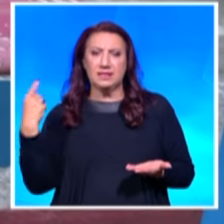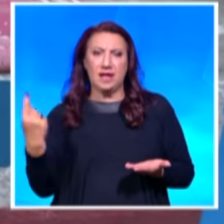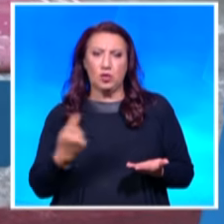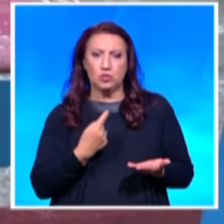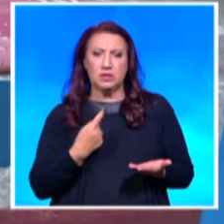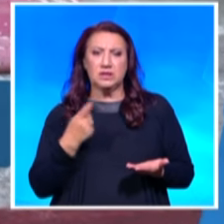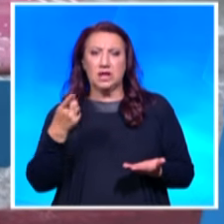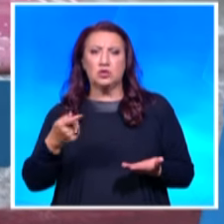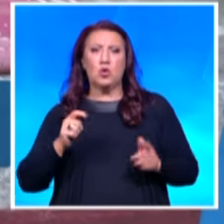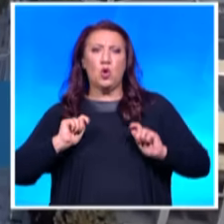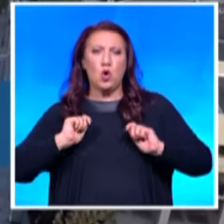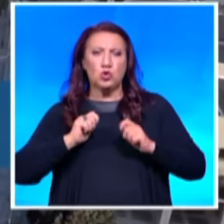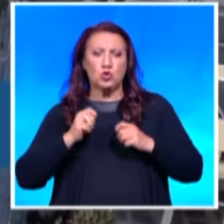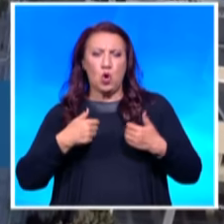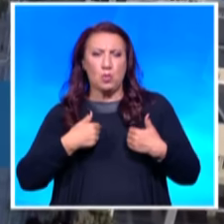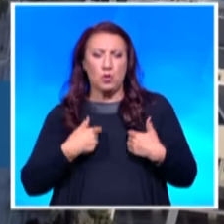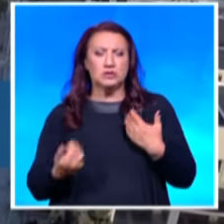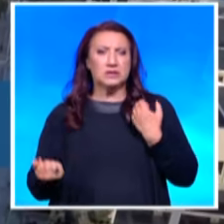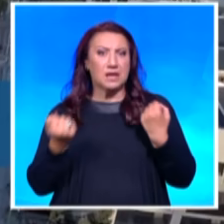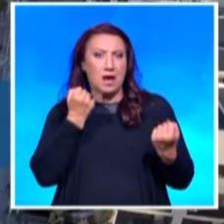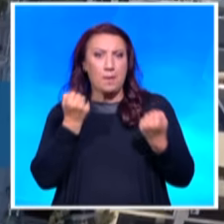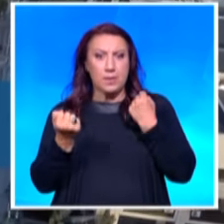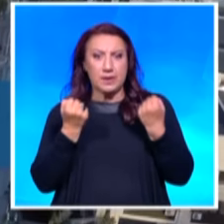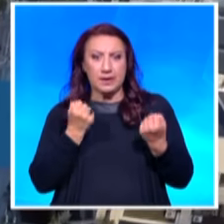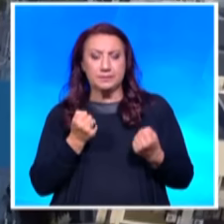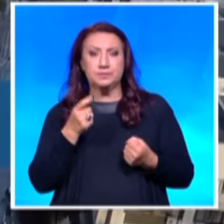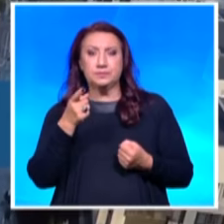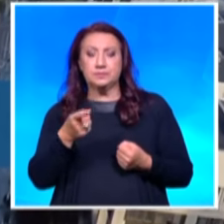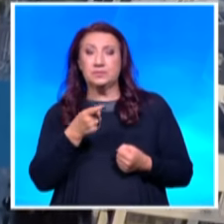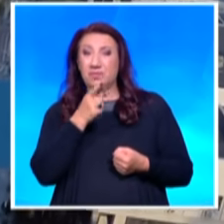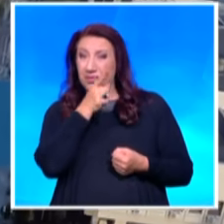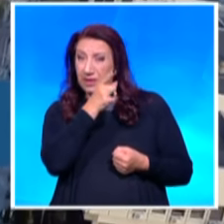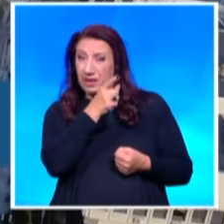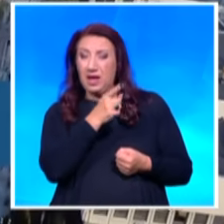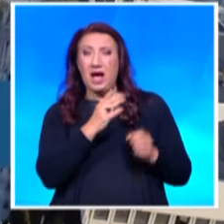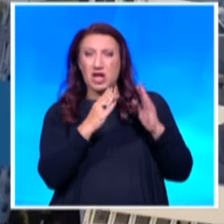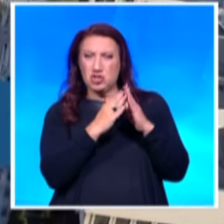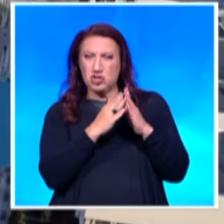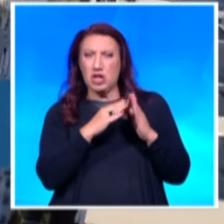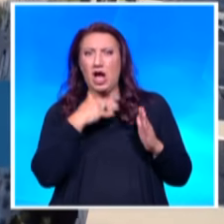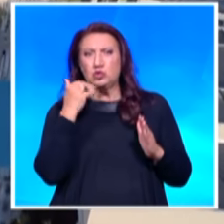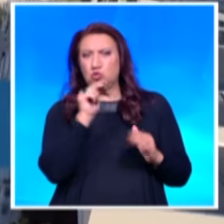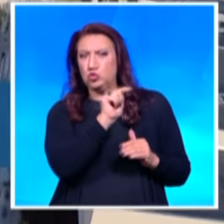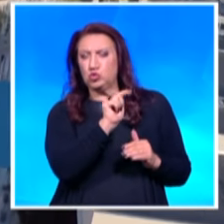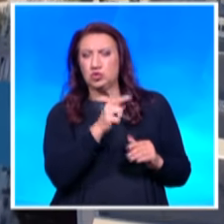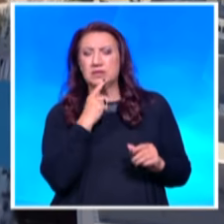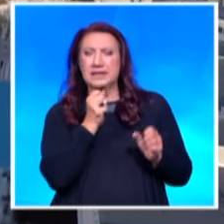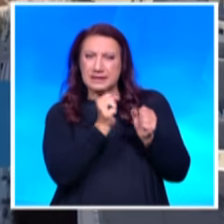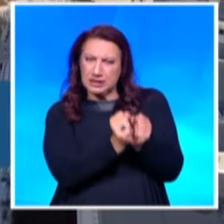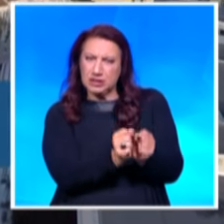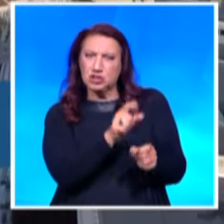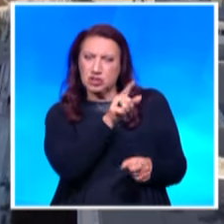само да ме тормози, да ме бие. Според обвинението, в чуждата къща момичето е държано против волята си и то близо 3